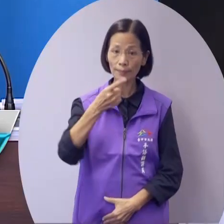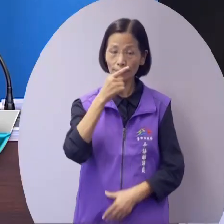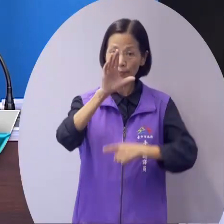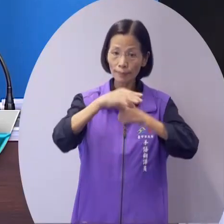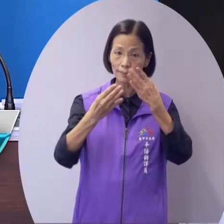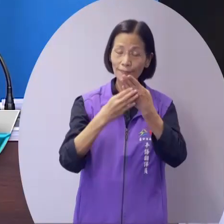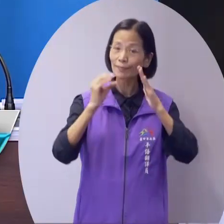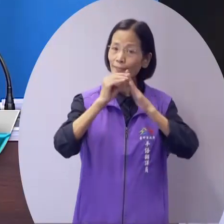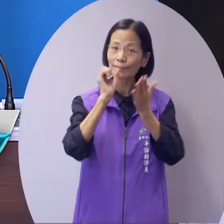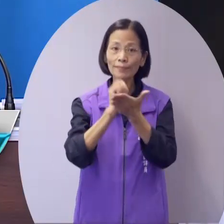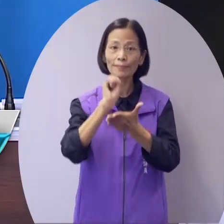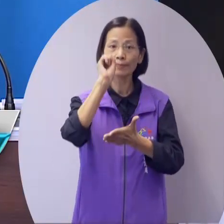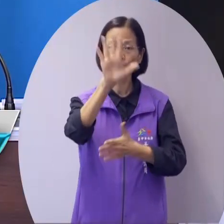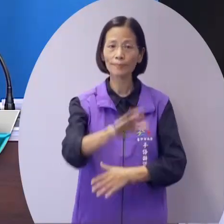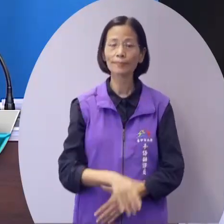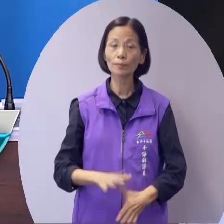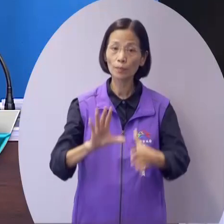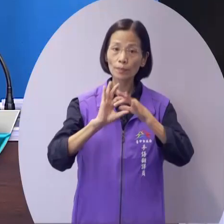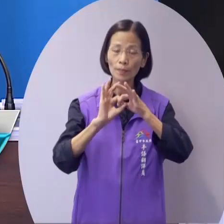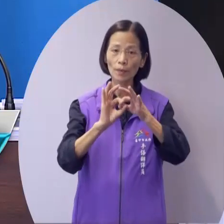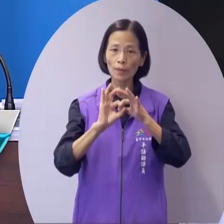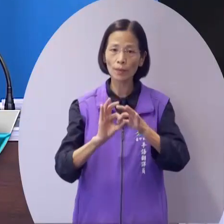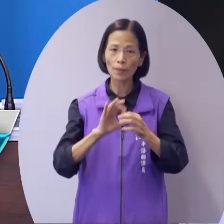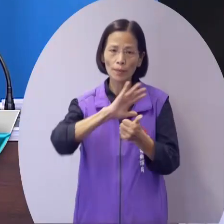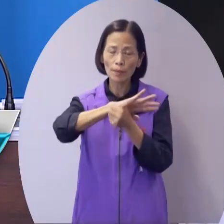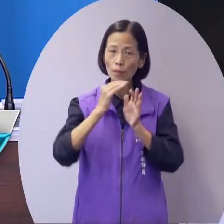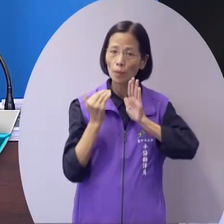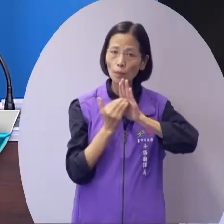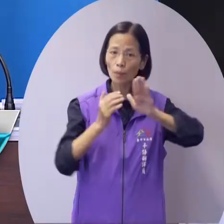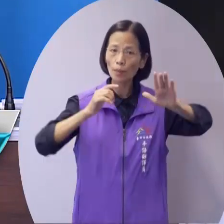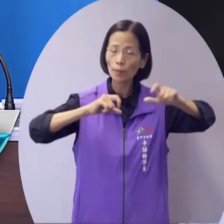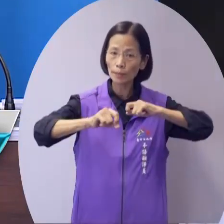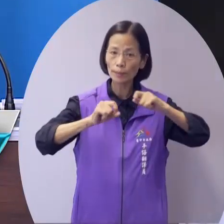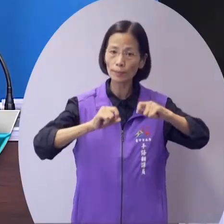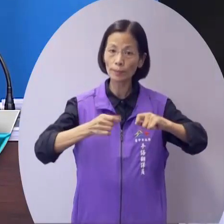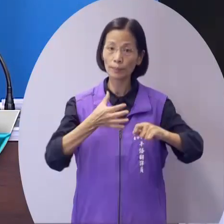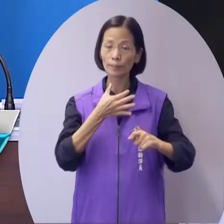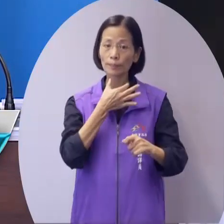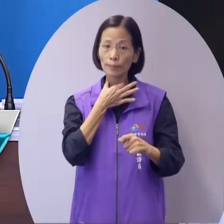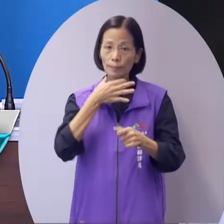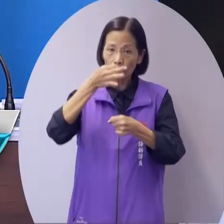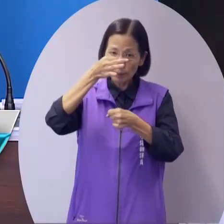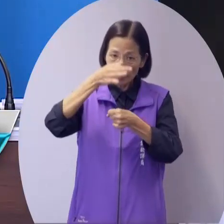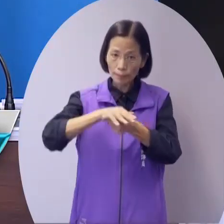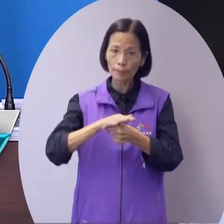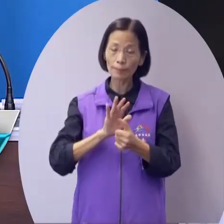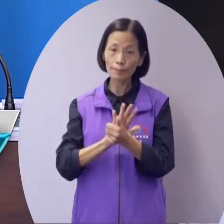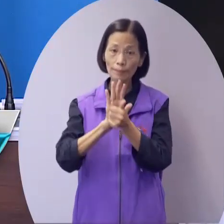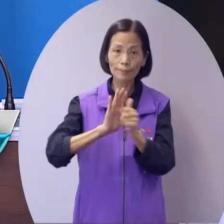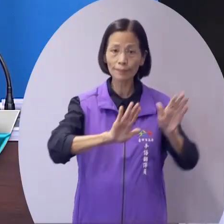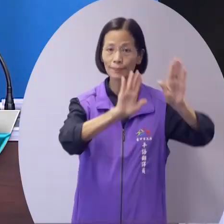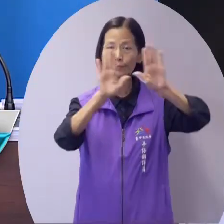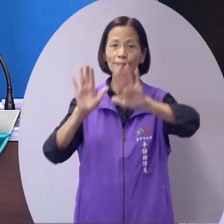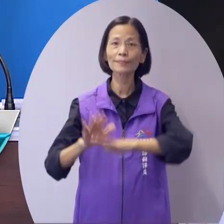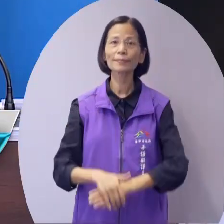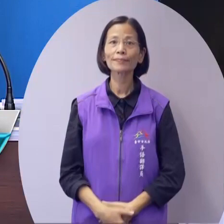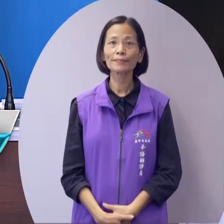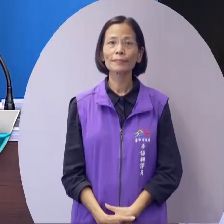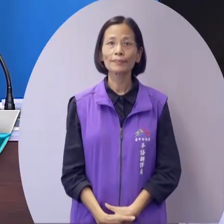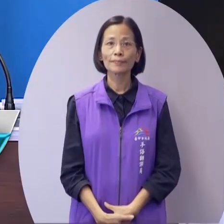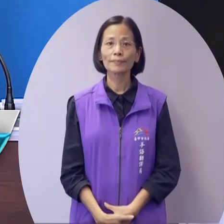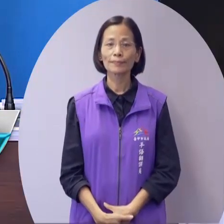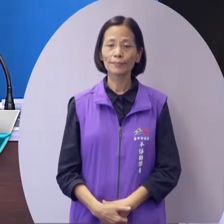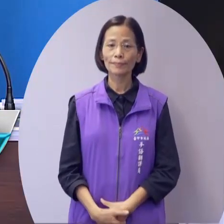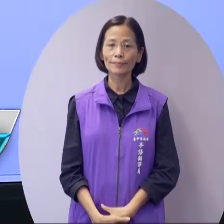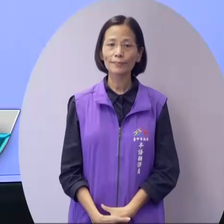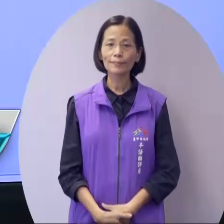业局来报告有关于防疫作为及农业的纾困推动情形。